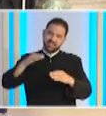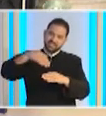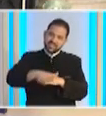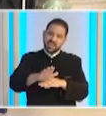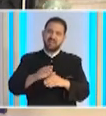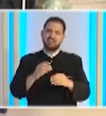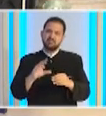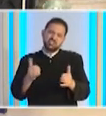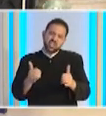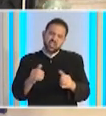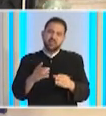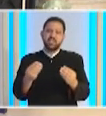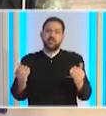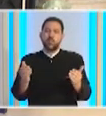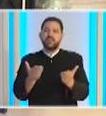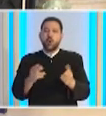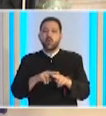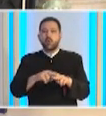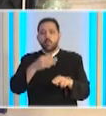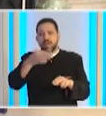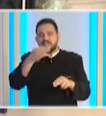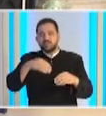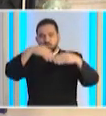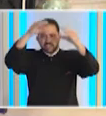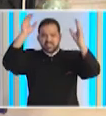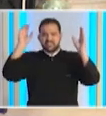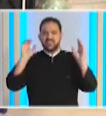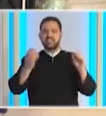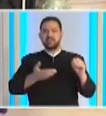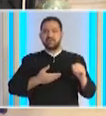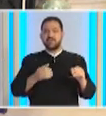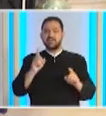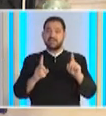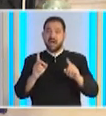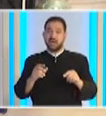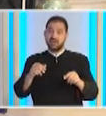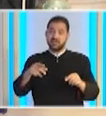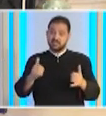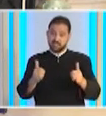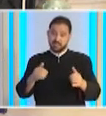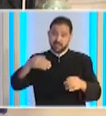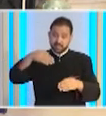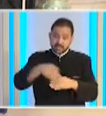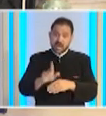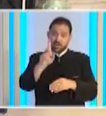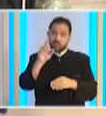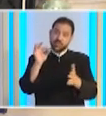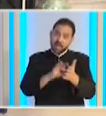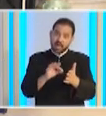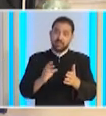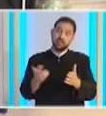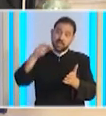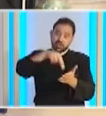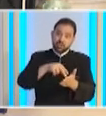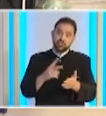cădem, se întâmplă de multe ori, așa cum ne spun Sfinții Părinți, dacă ai căzut odată să te ridici, dacă ai căzut a doua oară să te ridici, dacă ai căzut și a treia oară să te